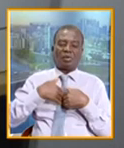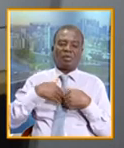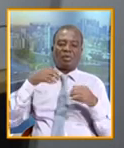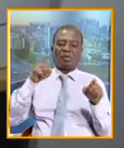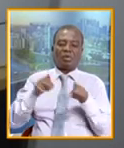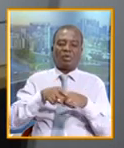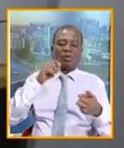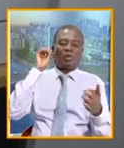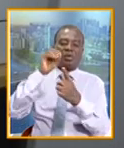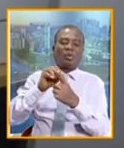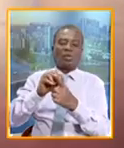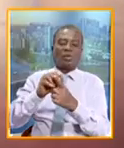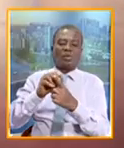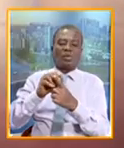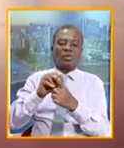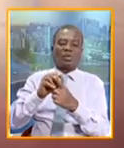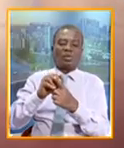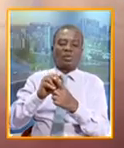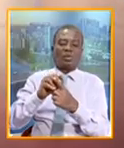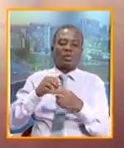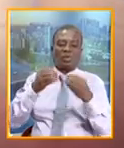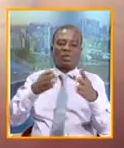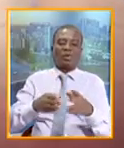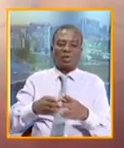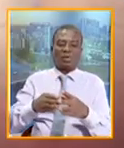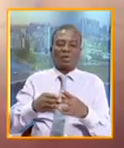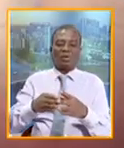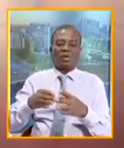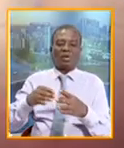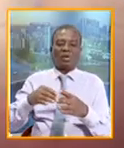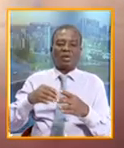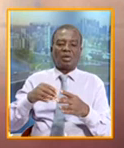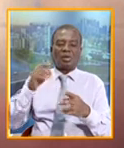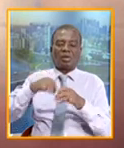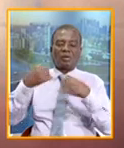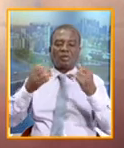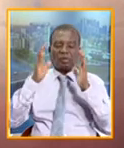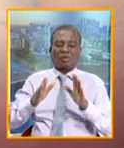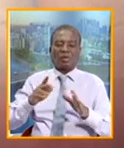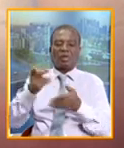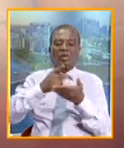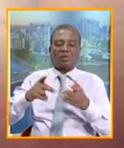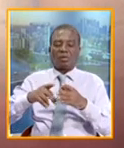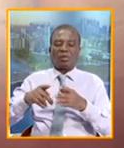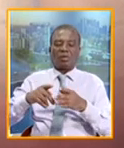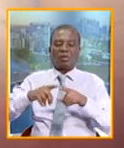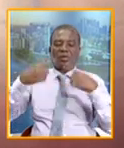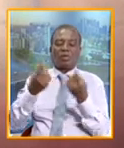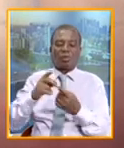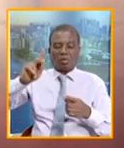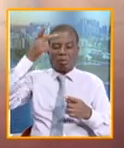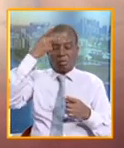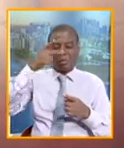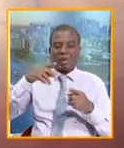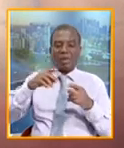but initial de mettre à la disposition des journalistes, des partis politiques, des organisations de la